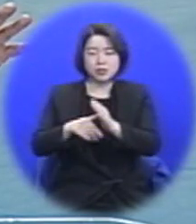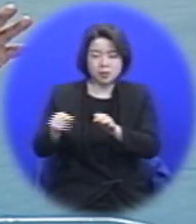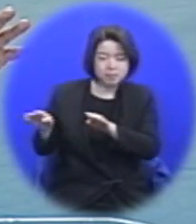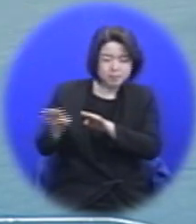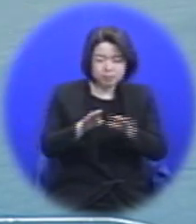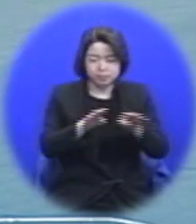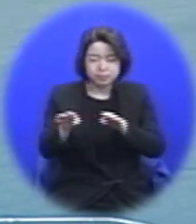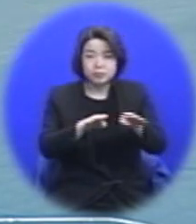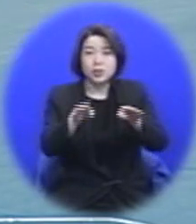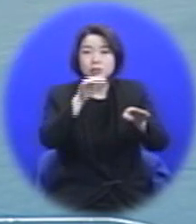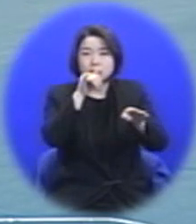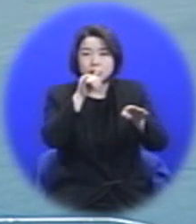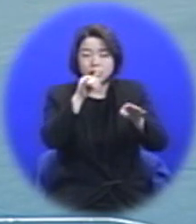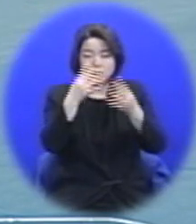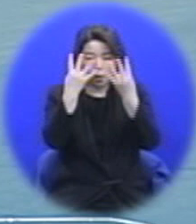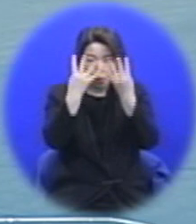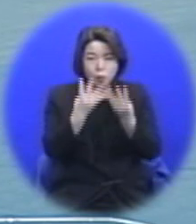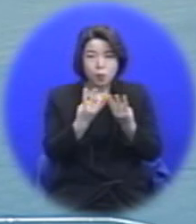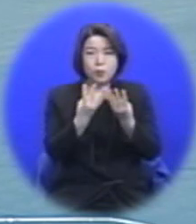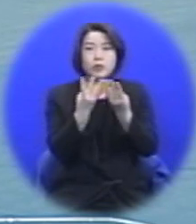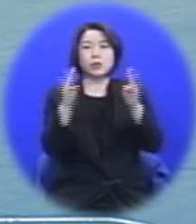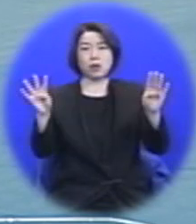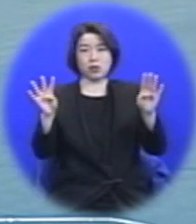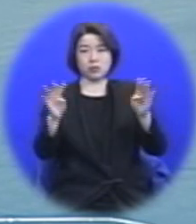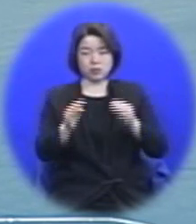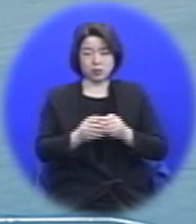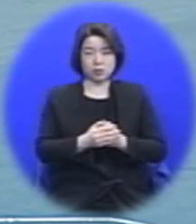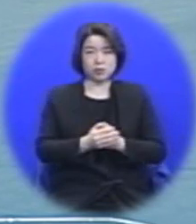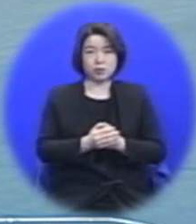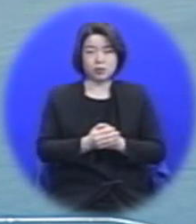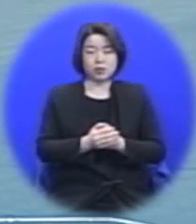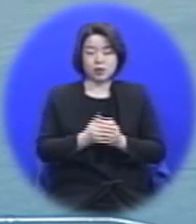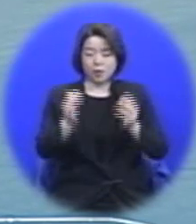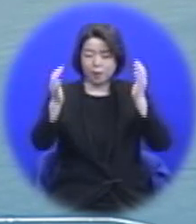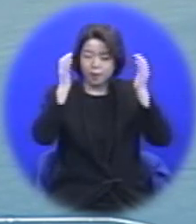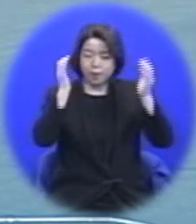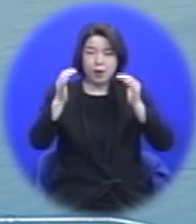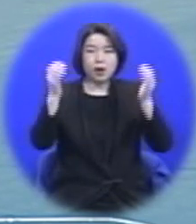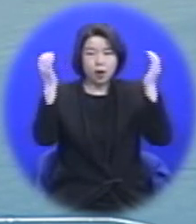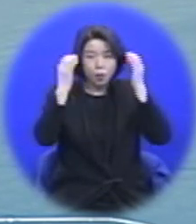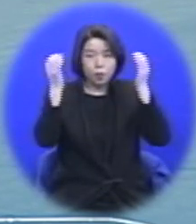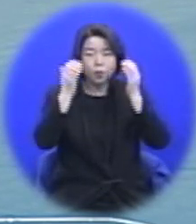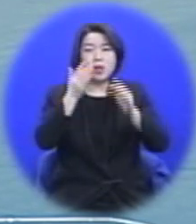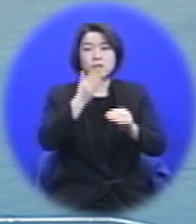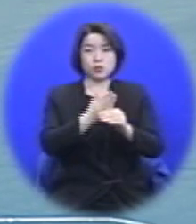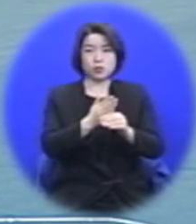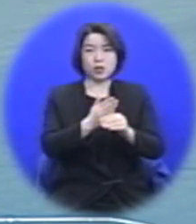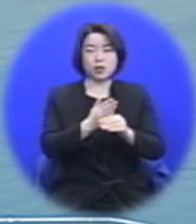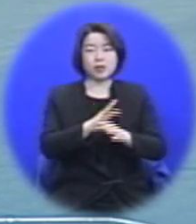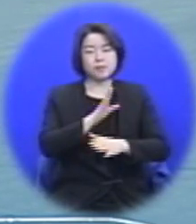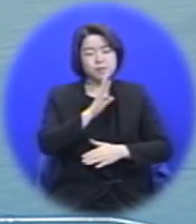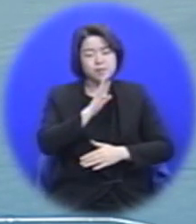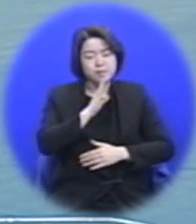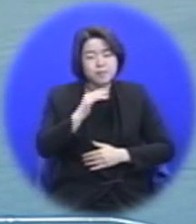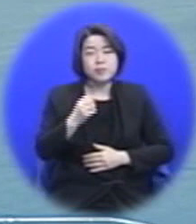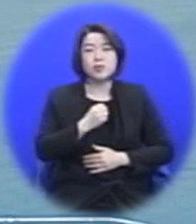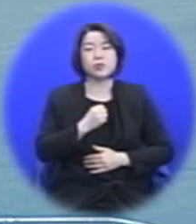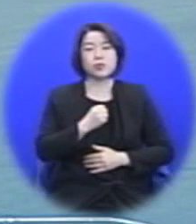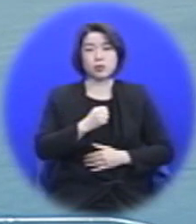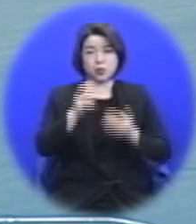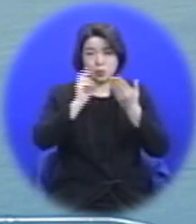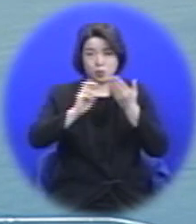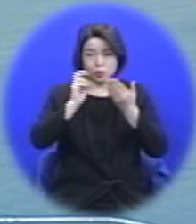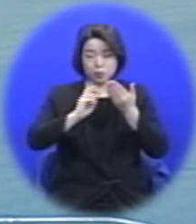일어났습니다. 옥문이 다 열렸습니다. 환난과 고난 중에 진정으로 노래하는 성도가